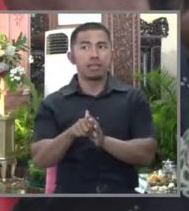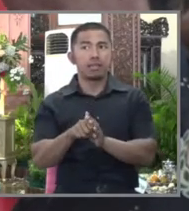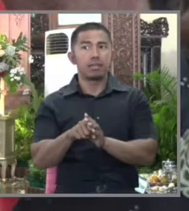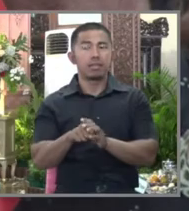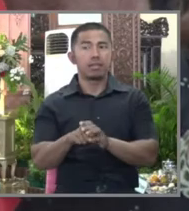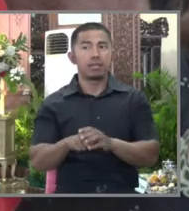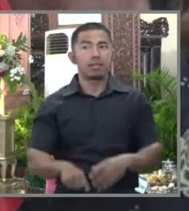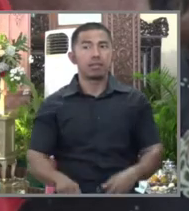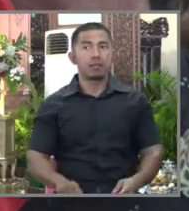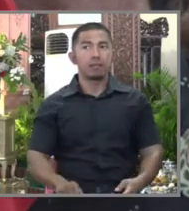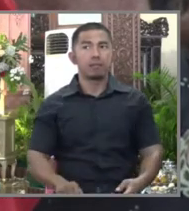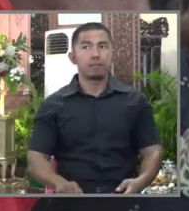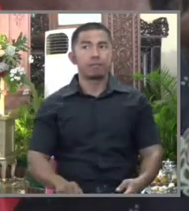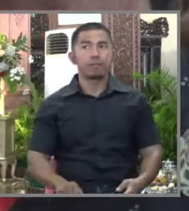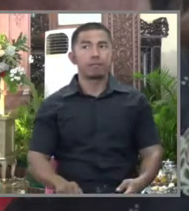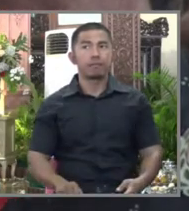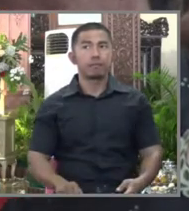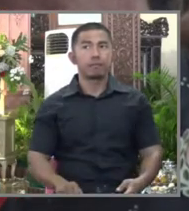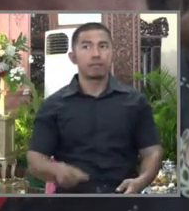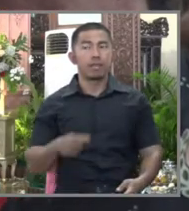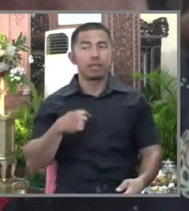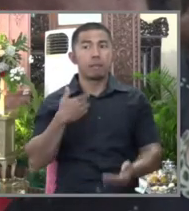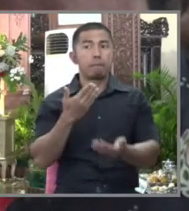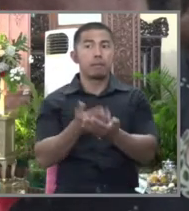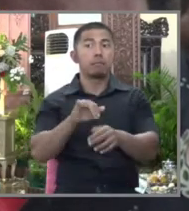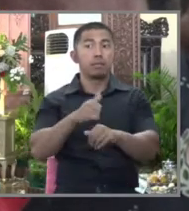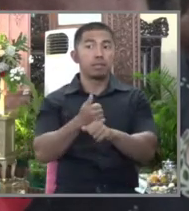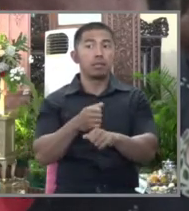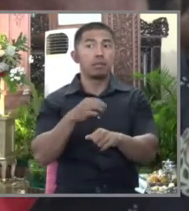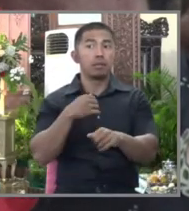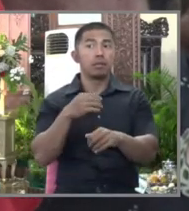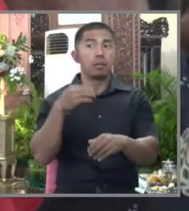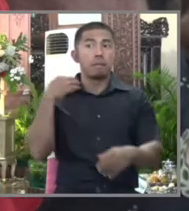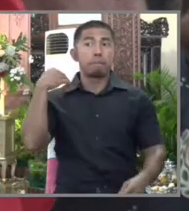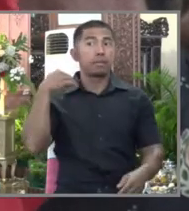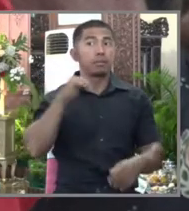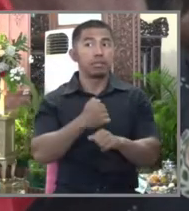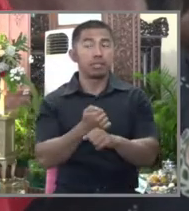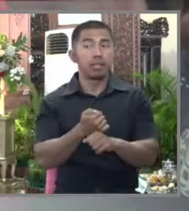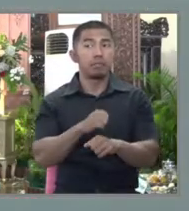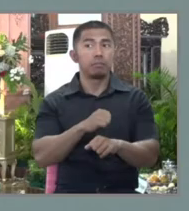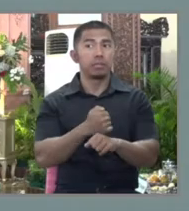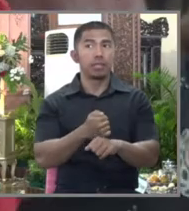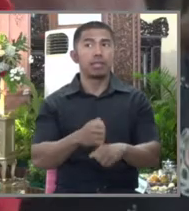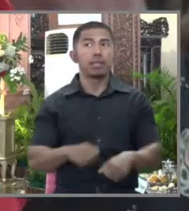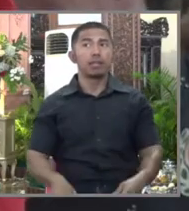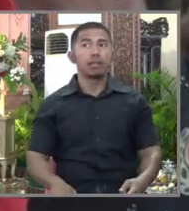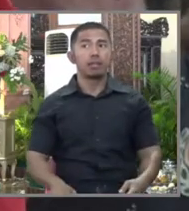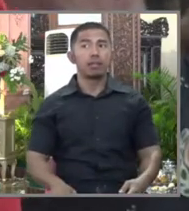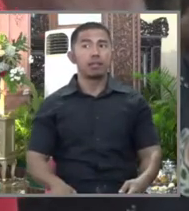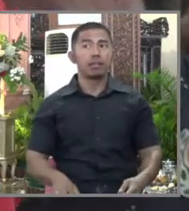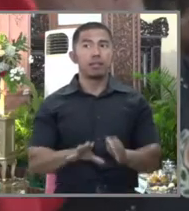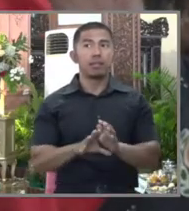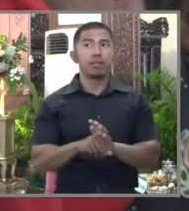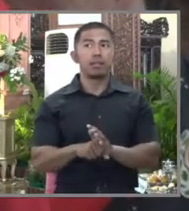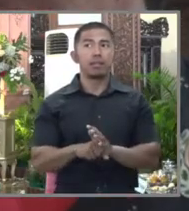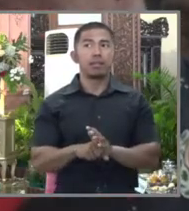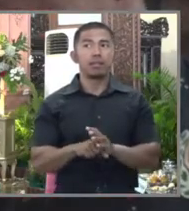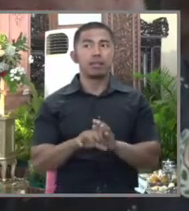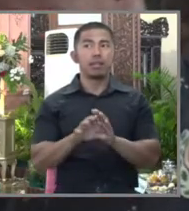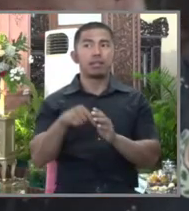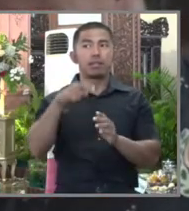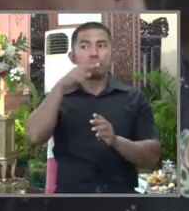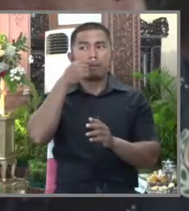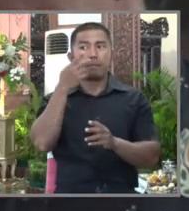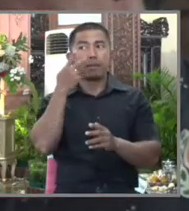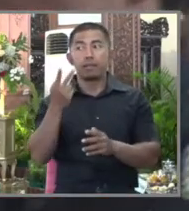bisa? Bisa. Bisa, terus kalau fashion bisa enggak? Bisa. Bisa, ya jenengan sini. Jaluk